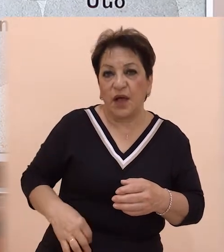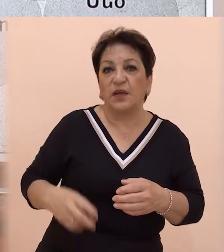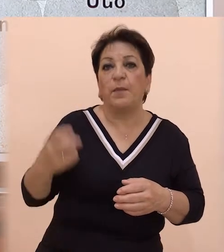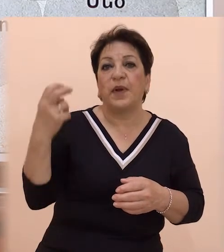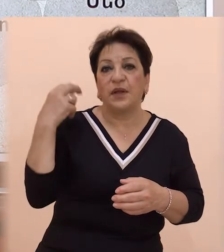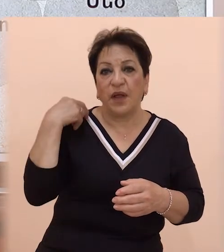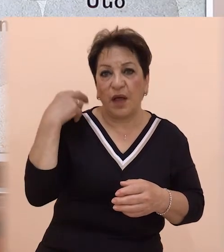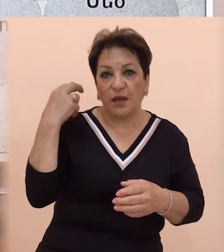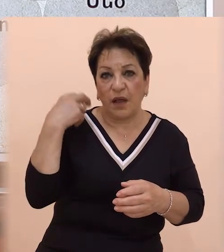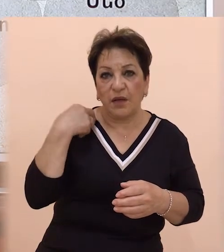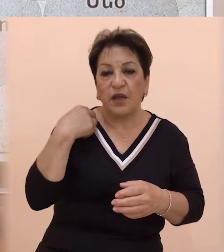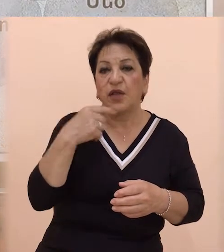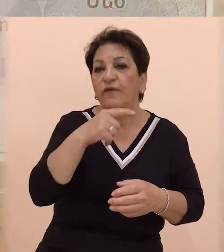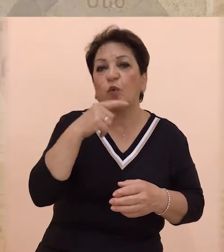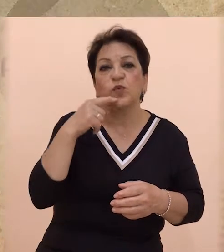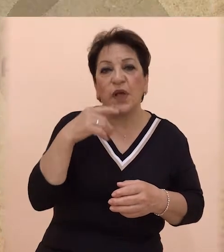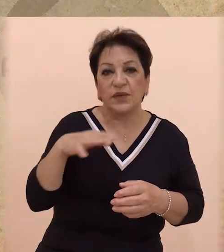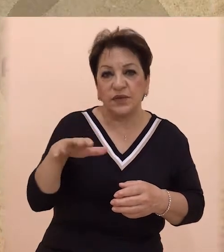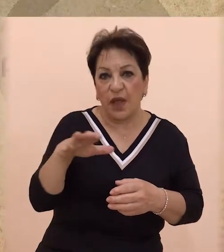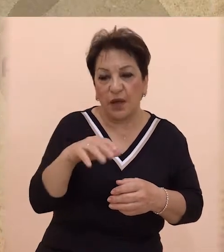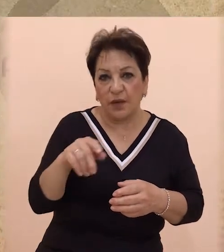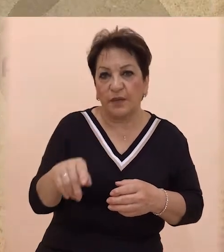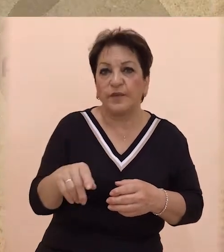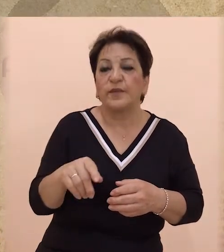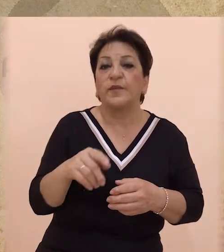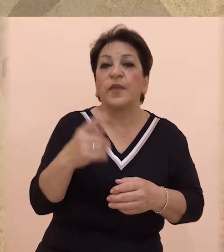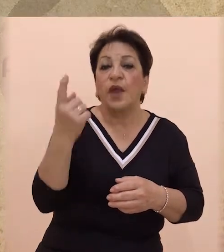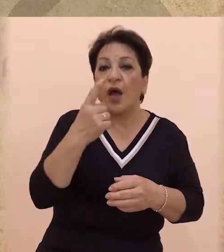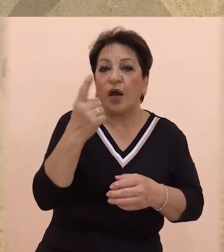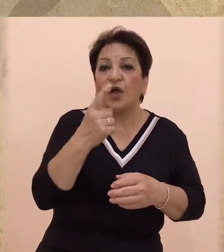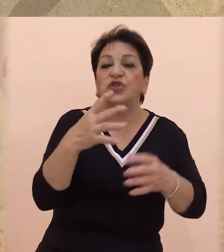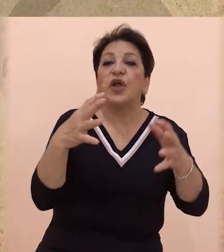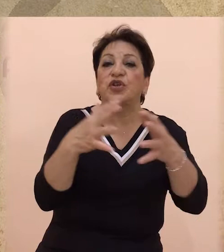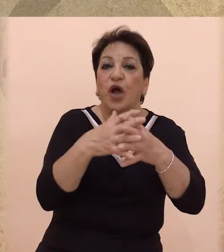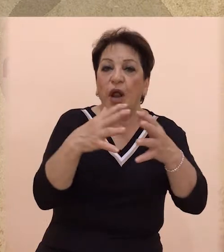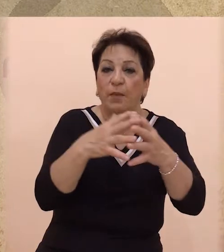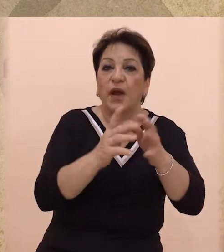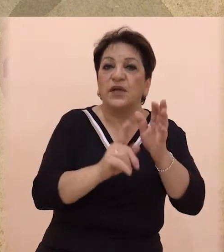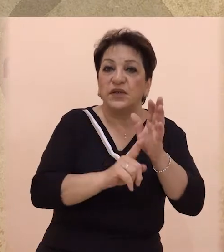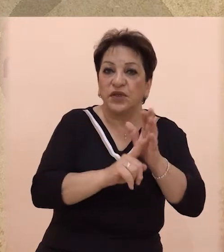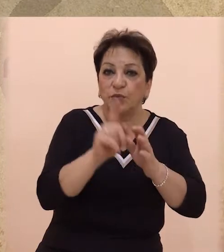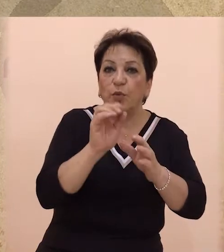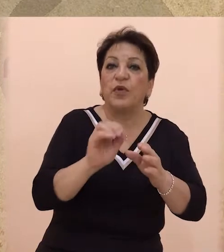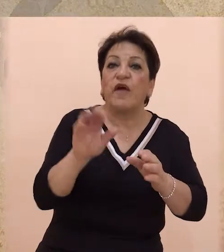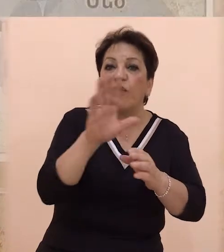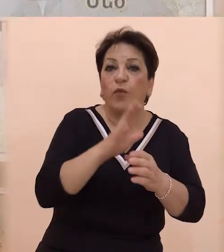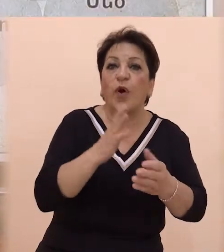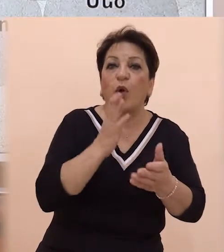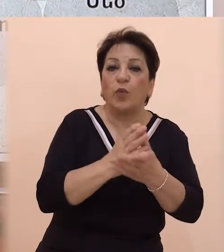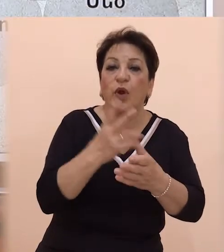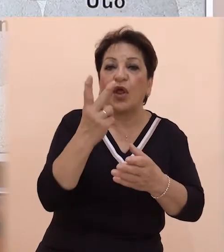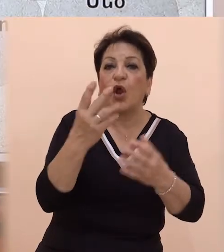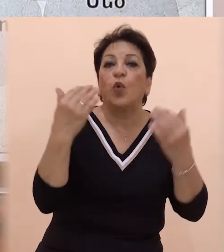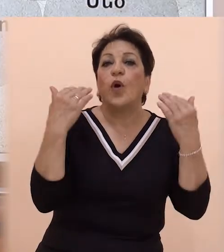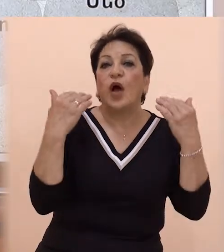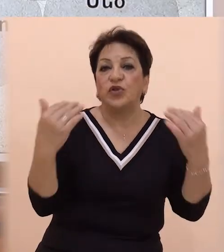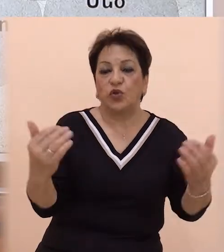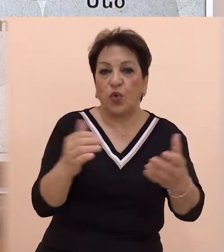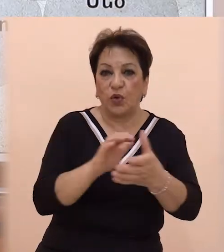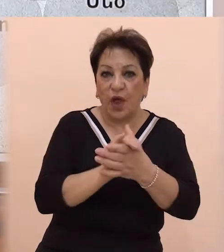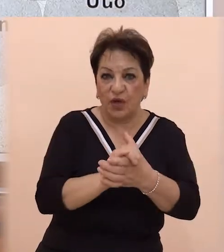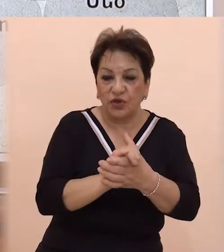բրիտանյան և Հուսաստանը։ Բաստոր են, առաջին աշխարամարդի սկզբին եվրոպայմ ունեինք երկու հզոր դաշինք,